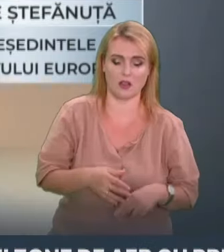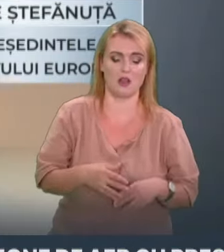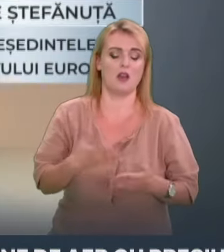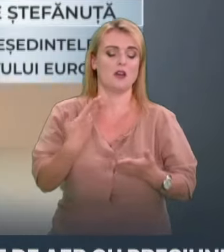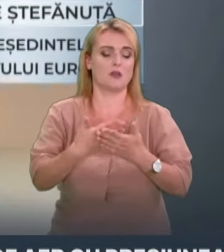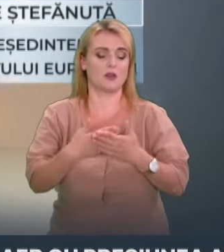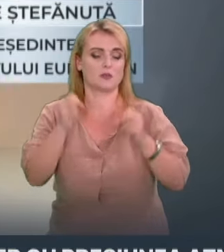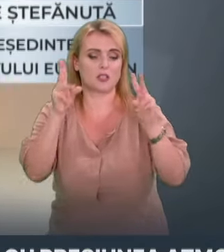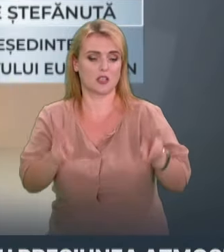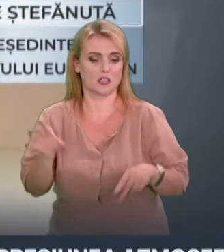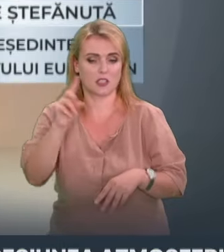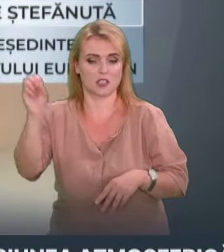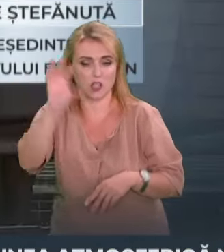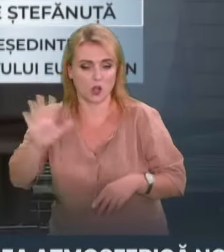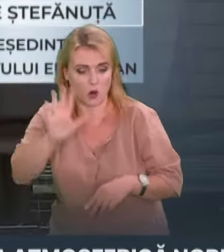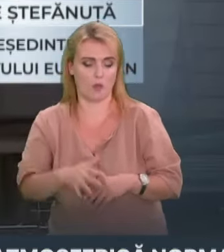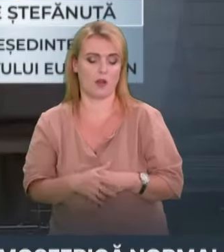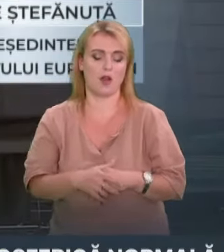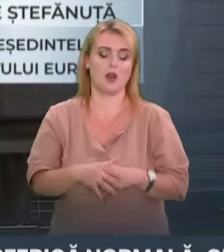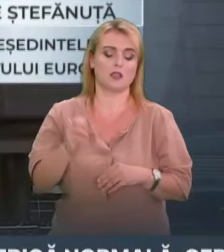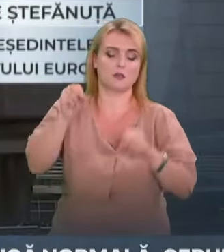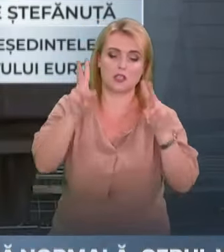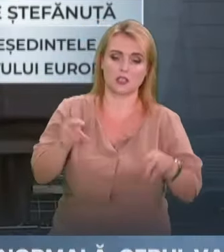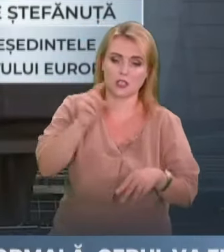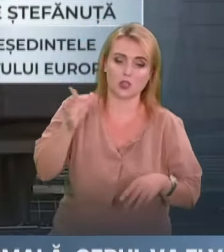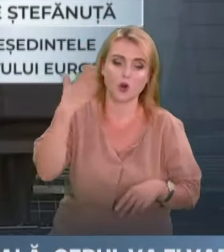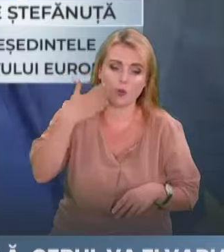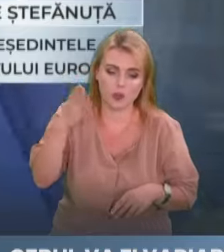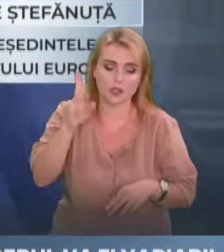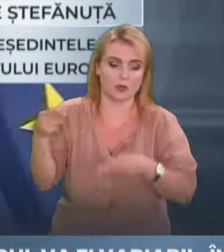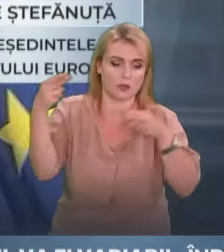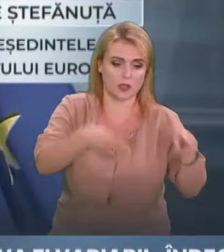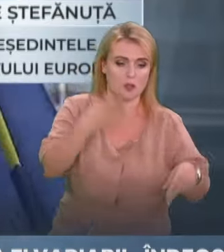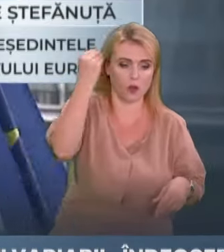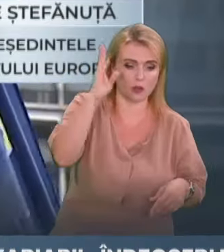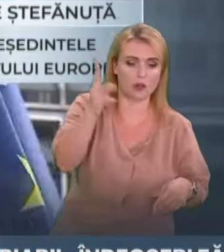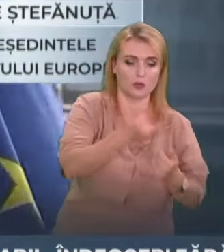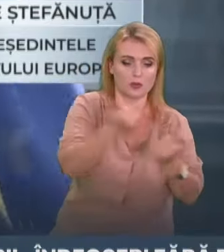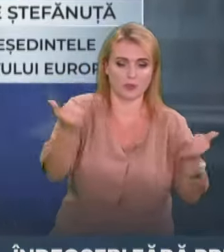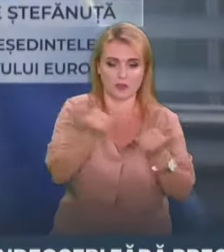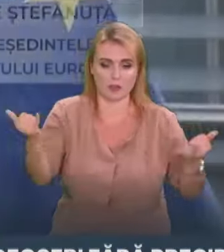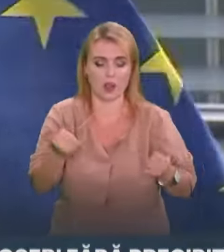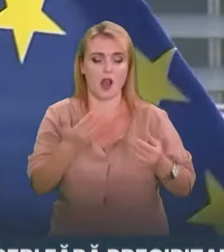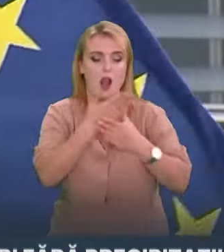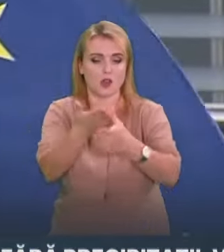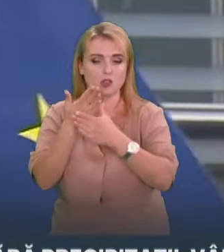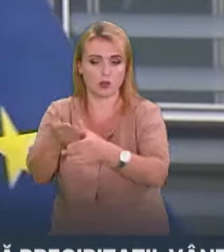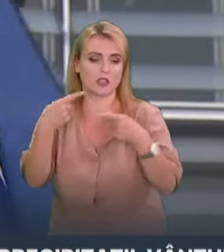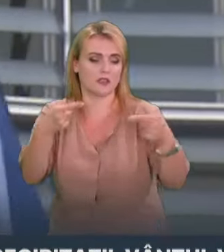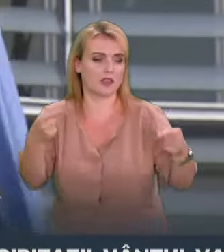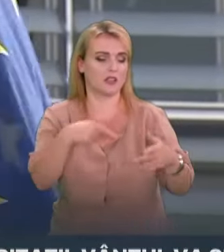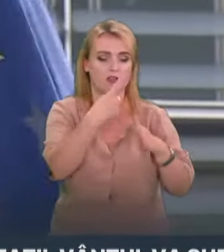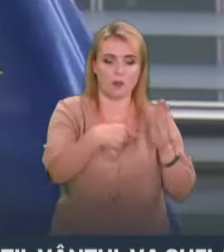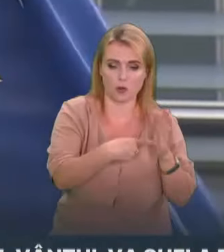fonduri, care știu ce se cere, să vină acolo. Orice ajutor e binevenit în zona administrativă. În perioada